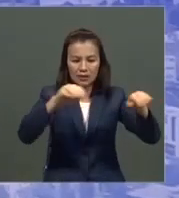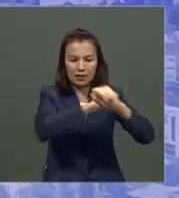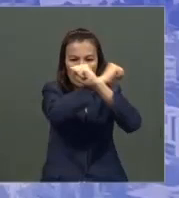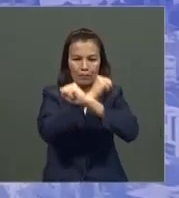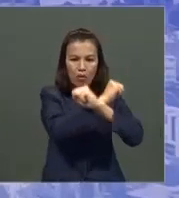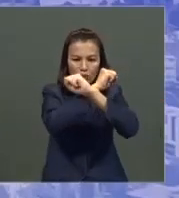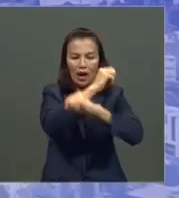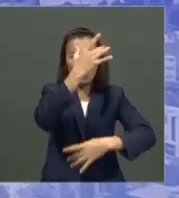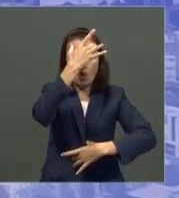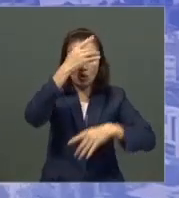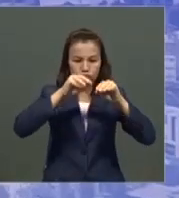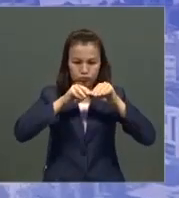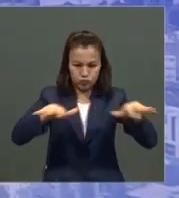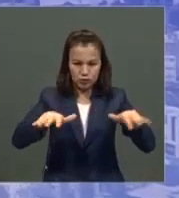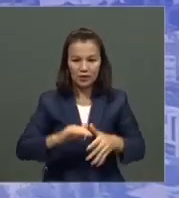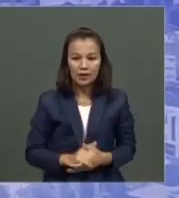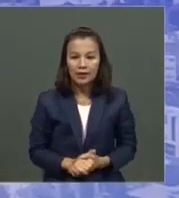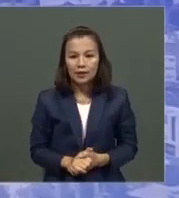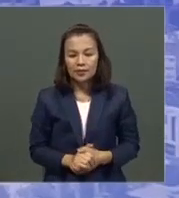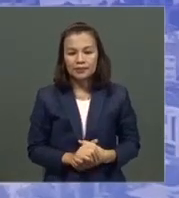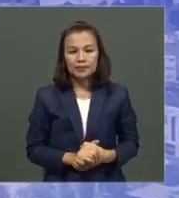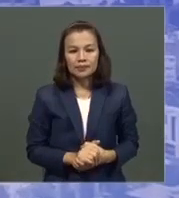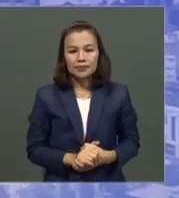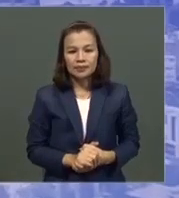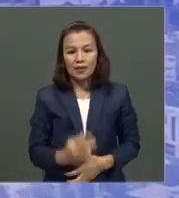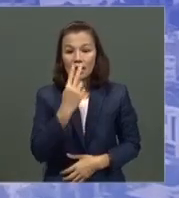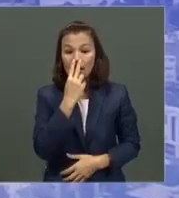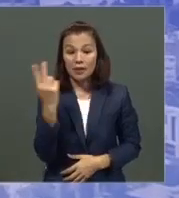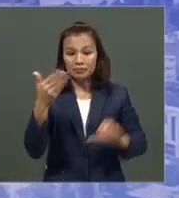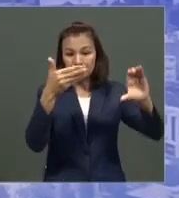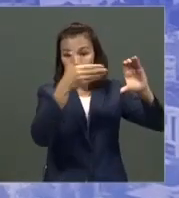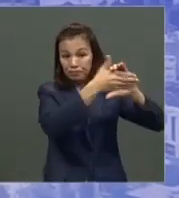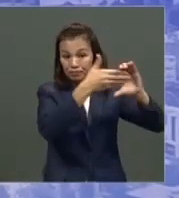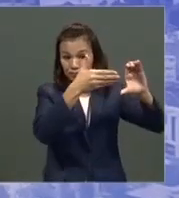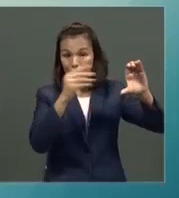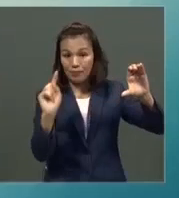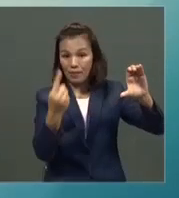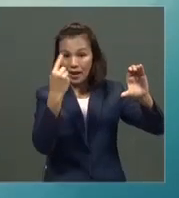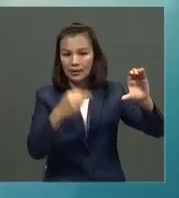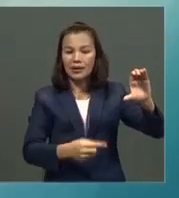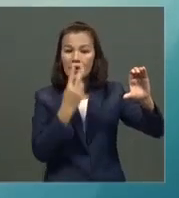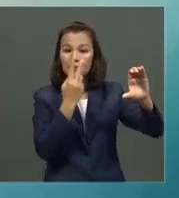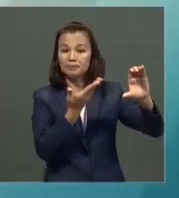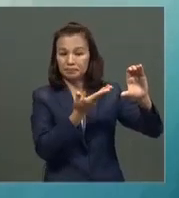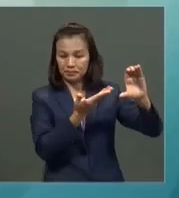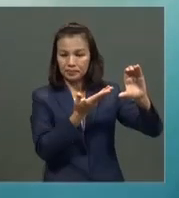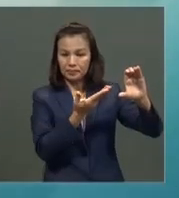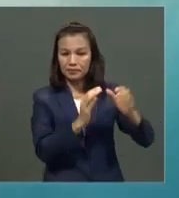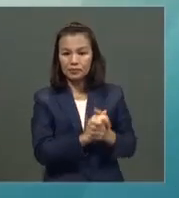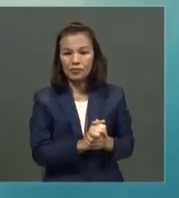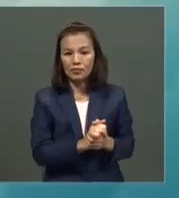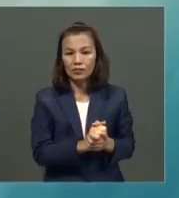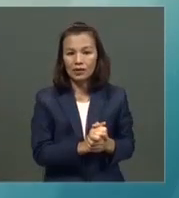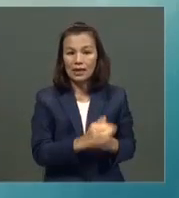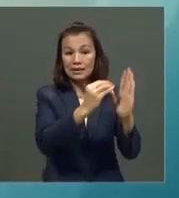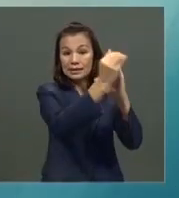บาดอย่างยิ่งนะคะไปดูกันที่สกอร์บอร์ดที่พวกเราคุ้นตาค่ะวันนี้นะคะอยากให้เห็นภาพว่า